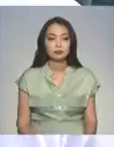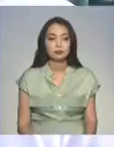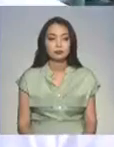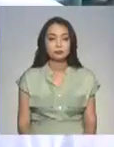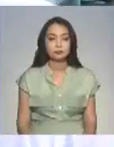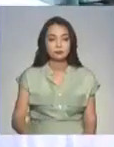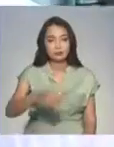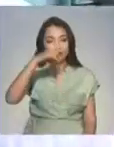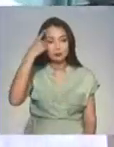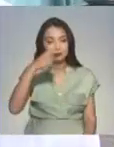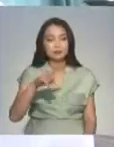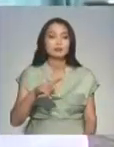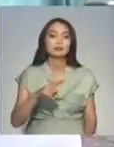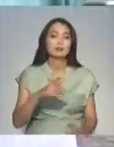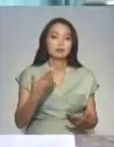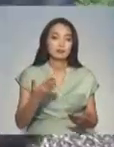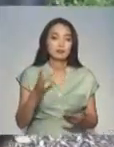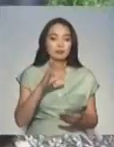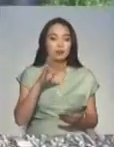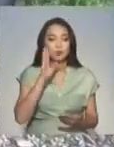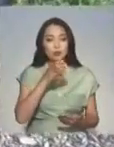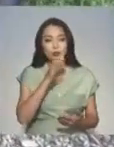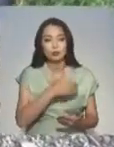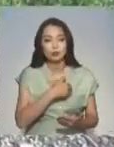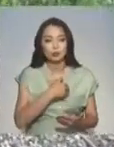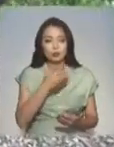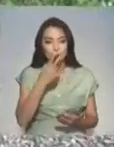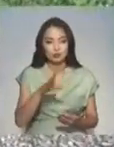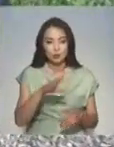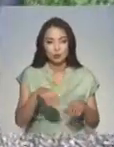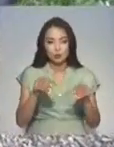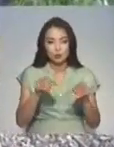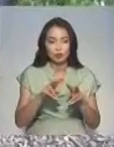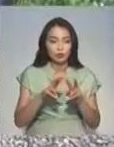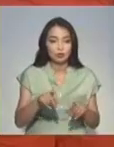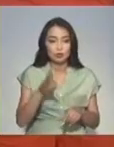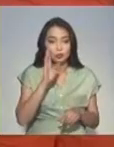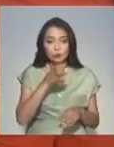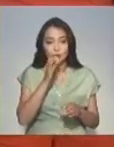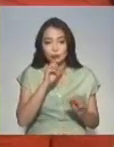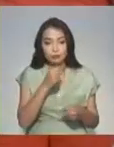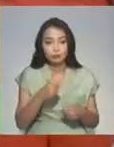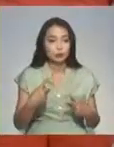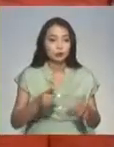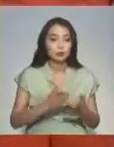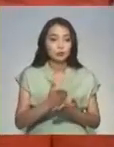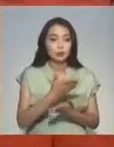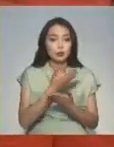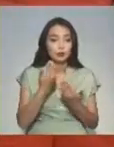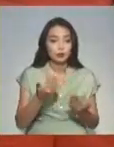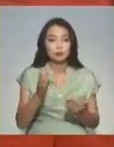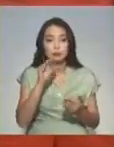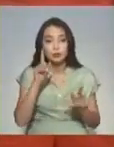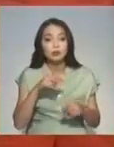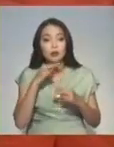Күн ыстық, таңдайымыз кеуіп су ішуге келдік. Шелектегі судың түбі құммен ұсақтас. Адам ішуге келмейді, бірақ амал жоқ. Ал оған ешкім мән беріп жатқан